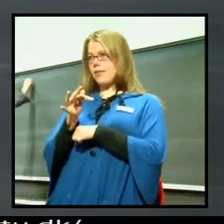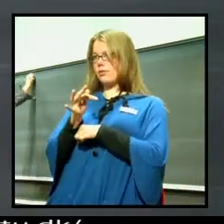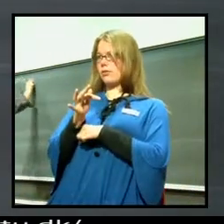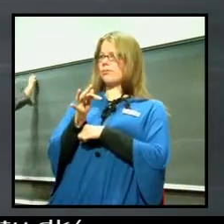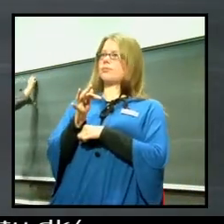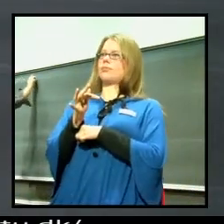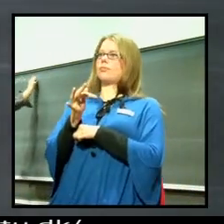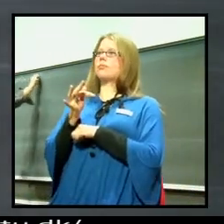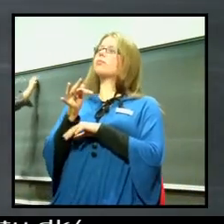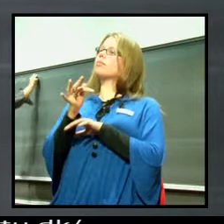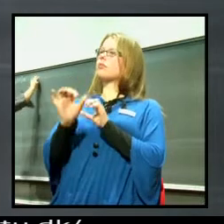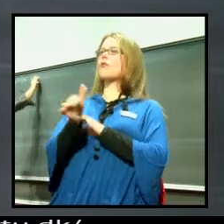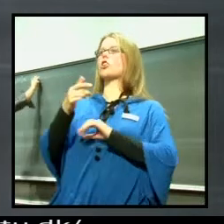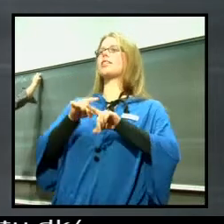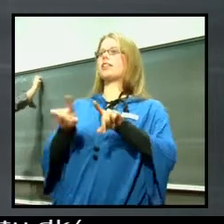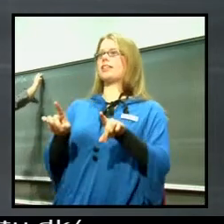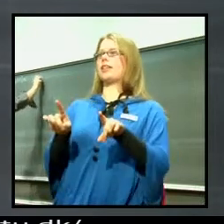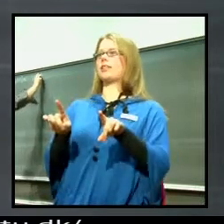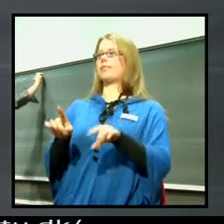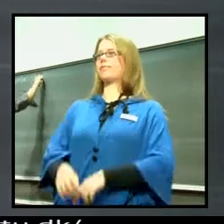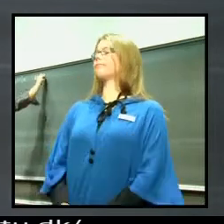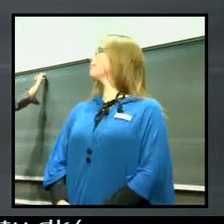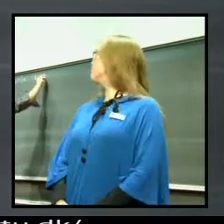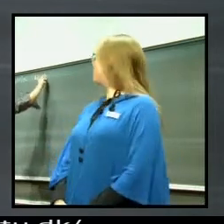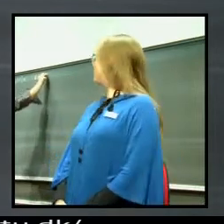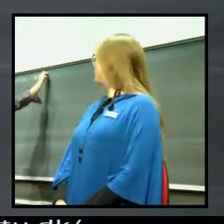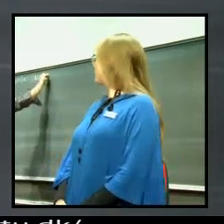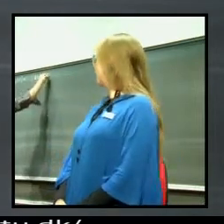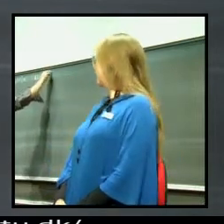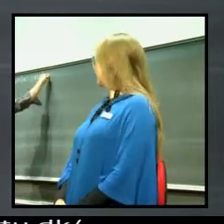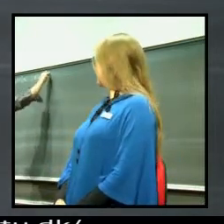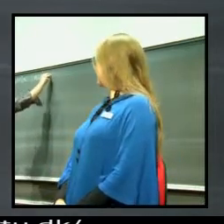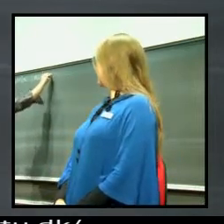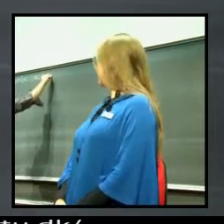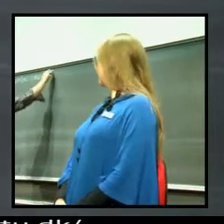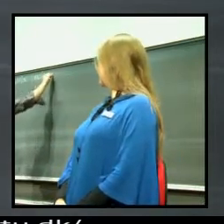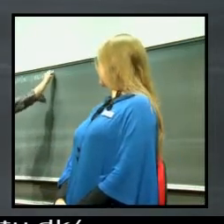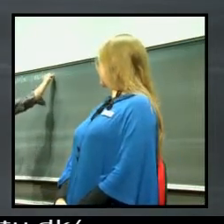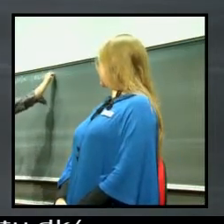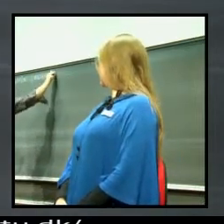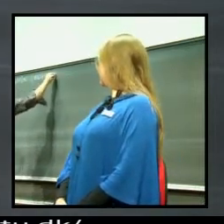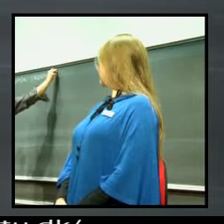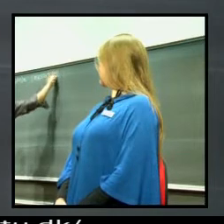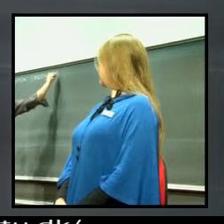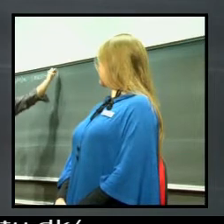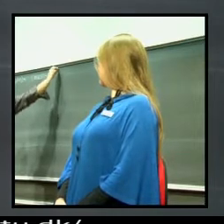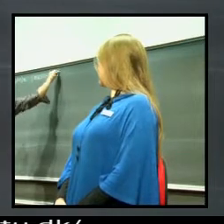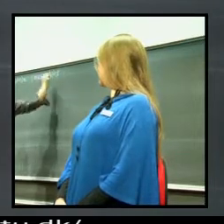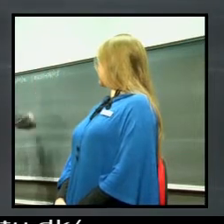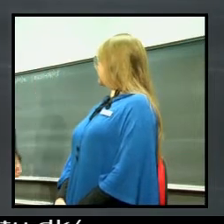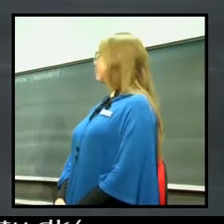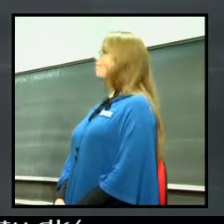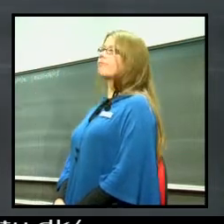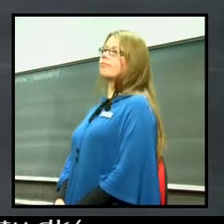med at differentiere. Så jeg siger alfa x1 af t plus beta x2 af t. Den skal